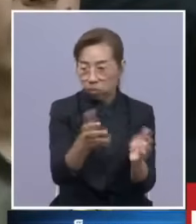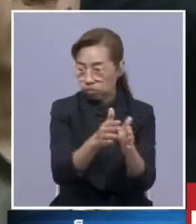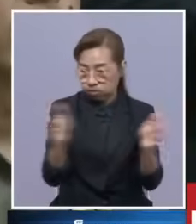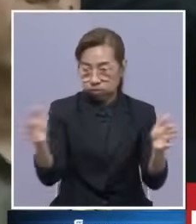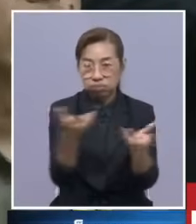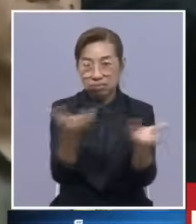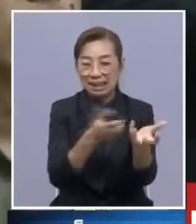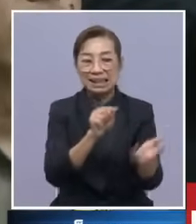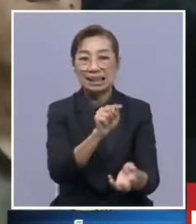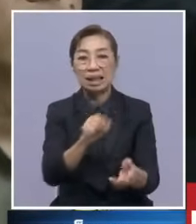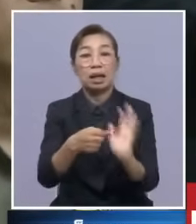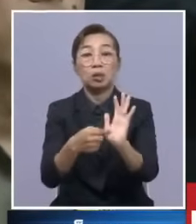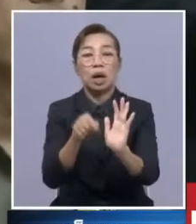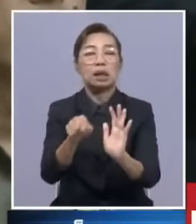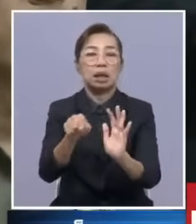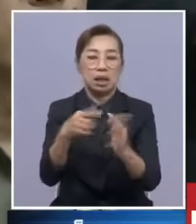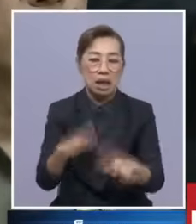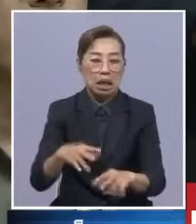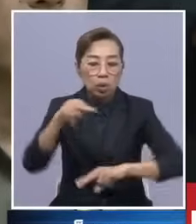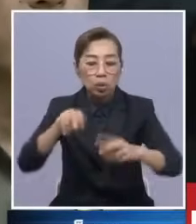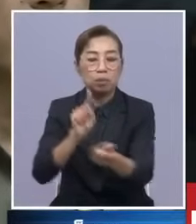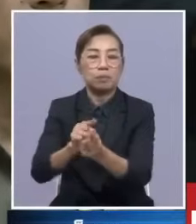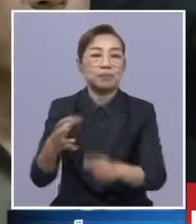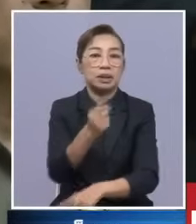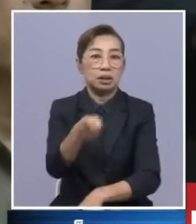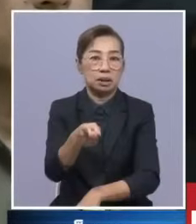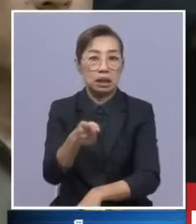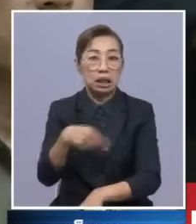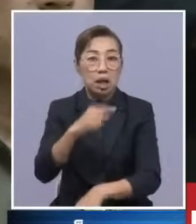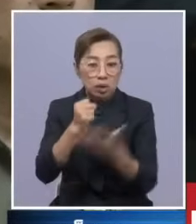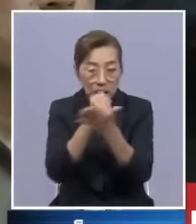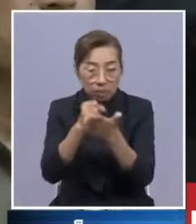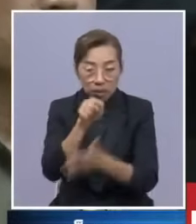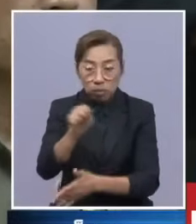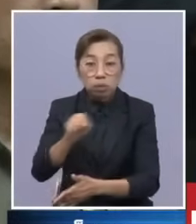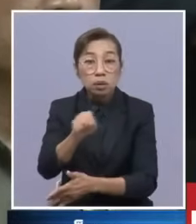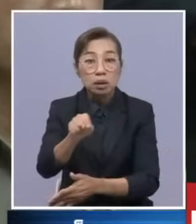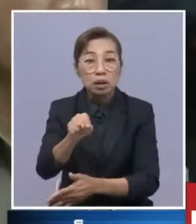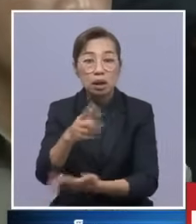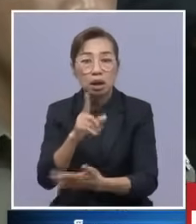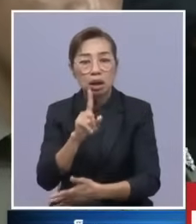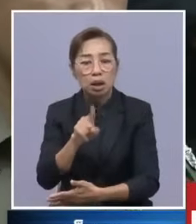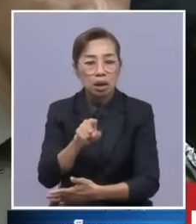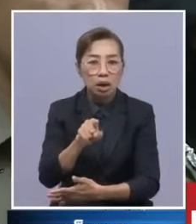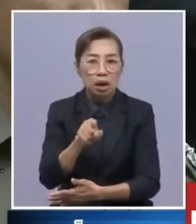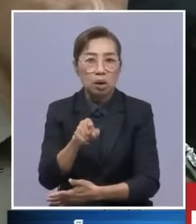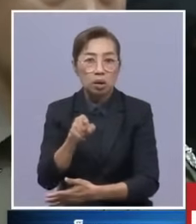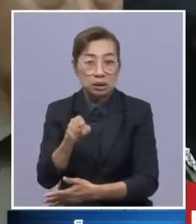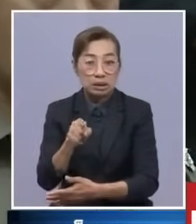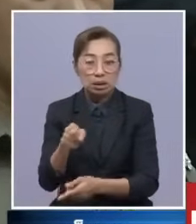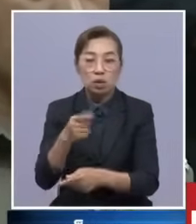ที่เราได้รับก็คือว่ายาเสพติดเหล่านี้เนี่ยจะมีการพัก